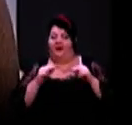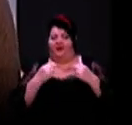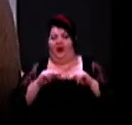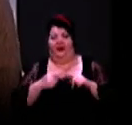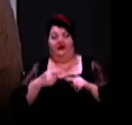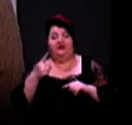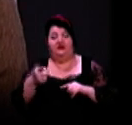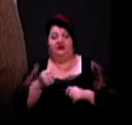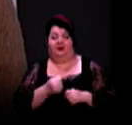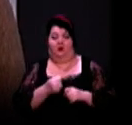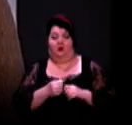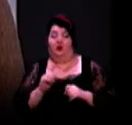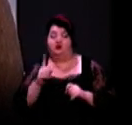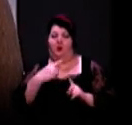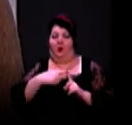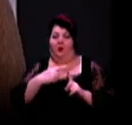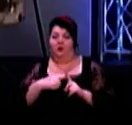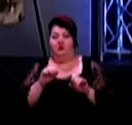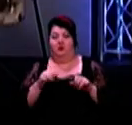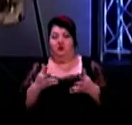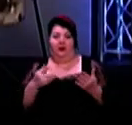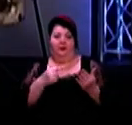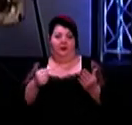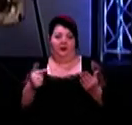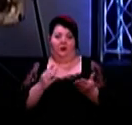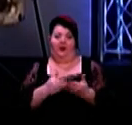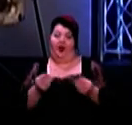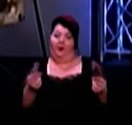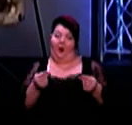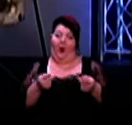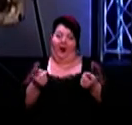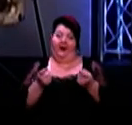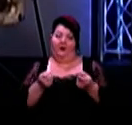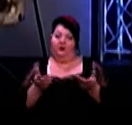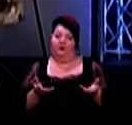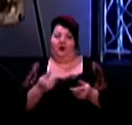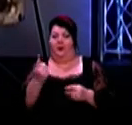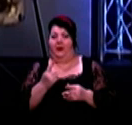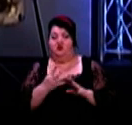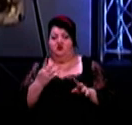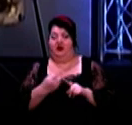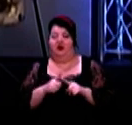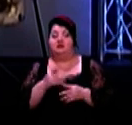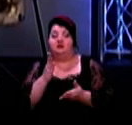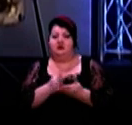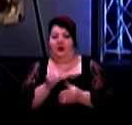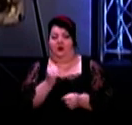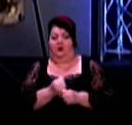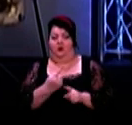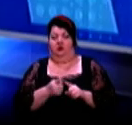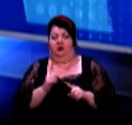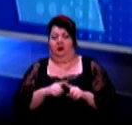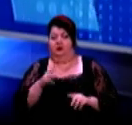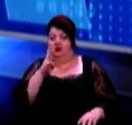роботи. Чому плюси, можливо, є якісь мінуси? Поагітуйте. В першу чергу, це робота. Це робота – це заробітна